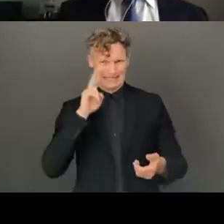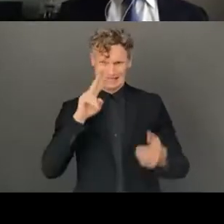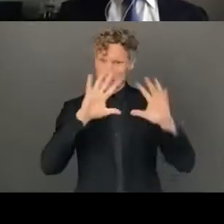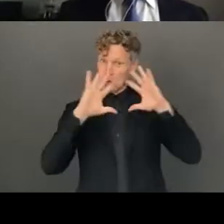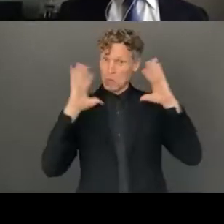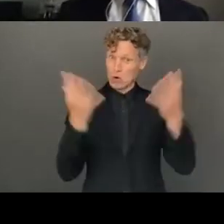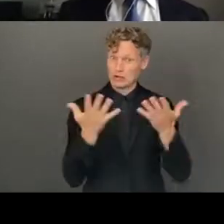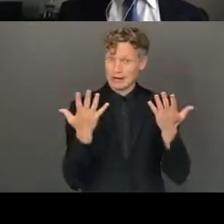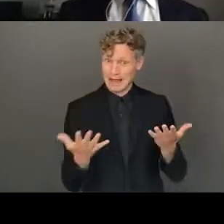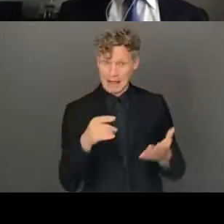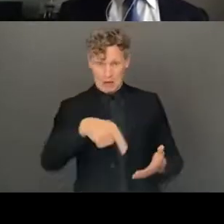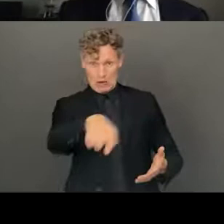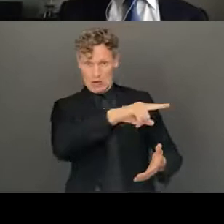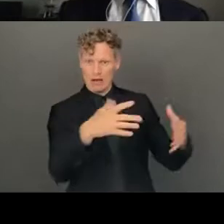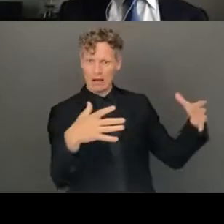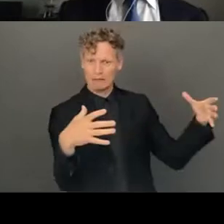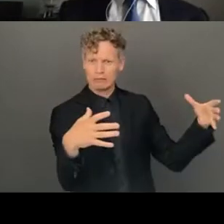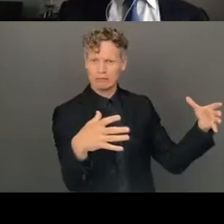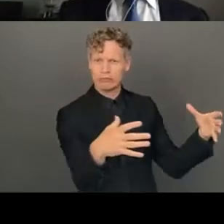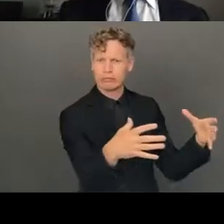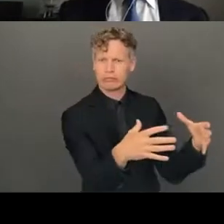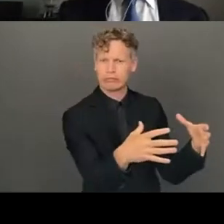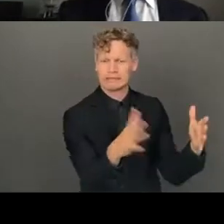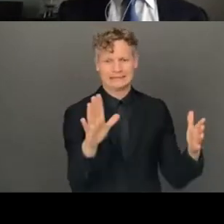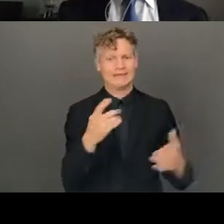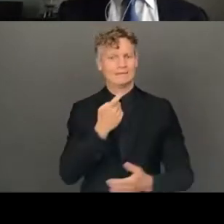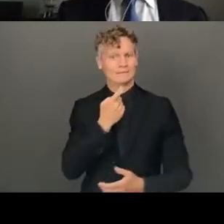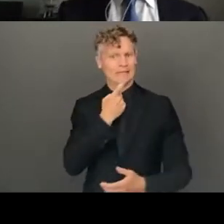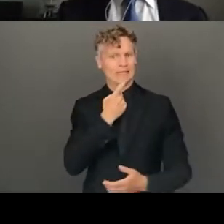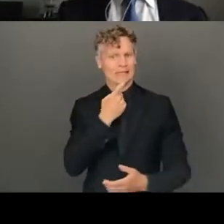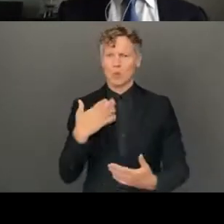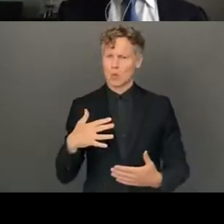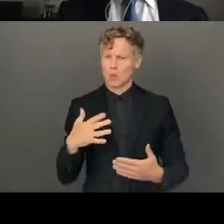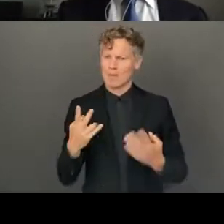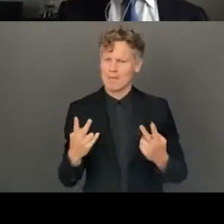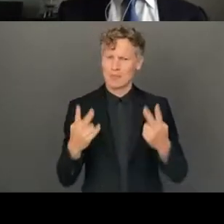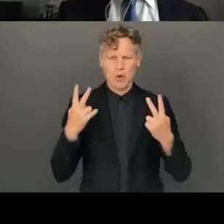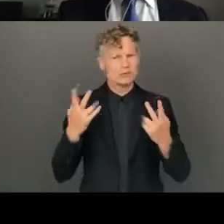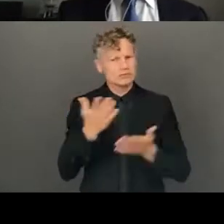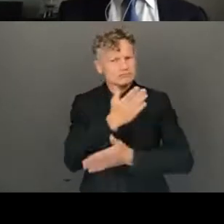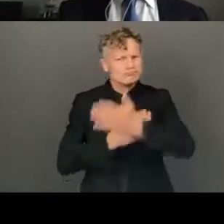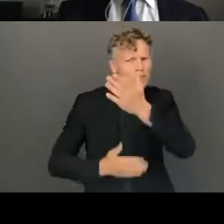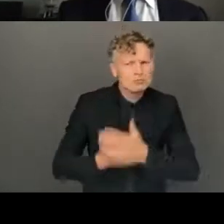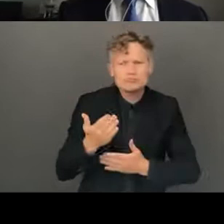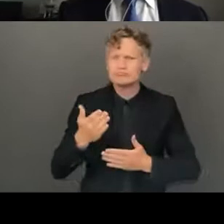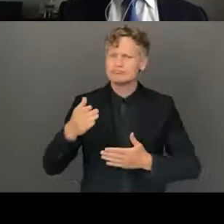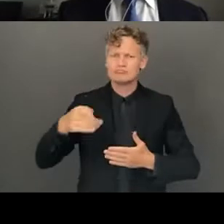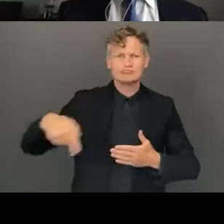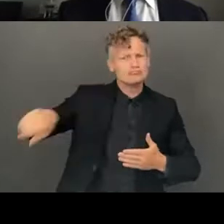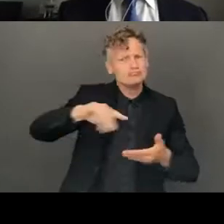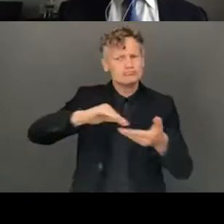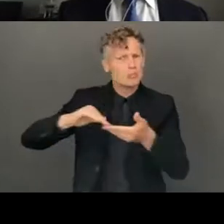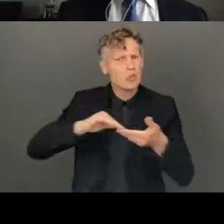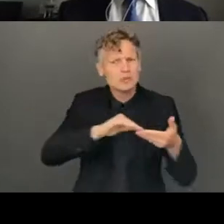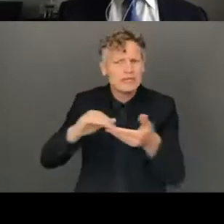société civile à travers le monde. En Finlande, une participation incomplète des organisations des personnes handicapées et